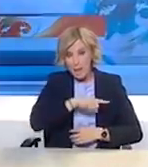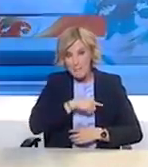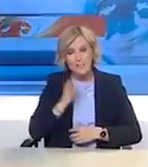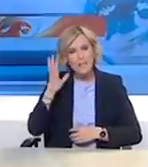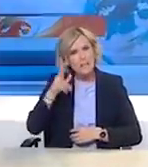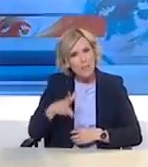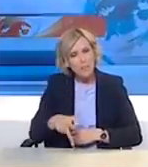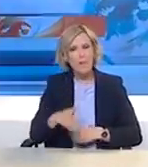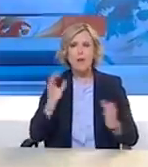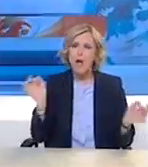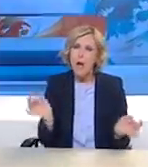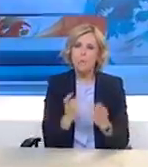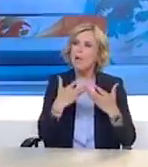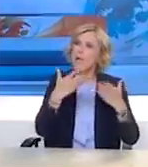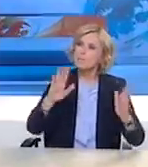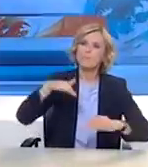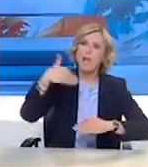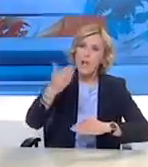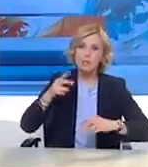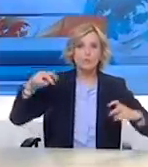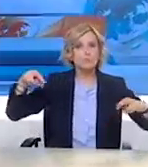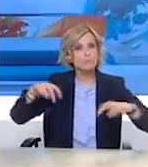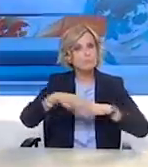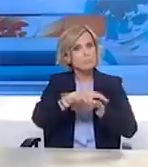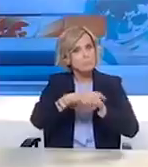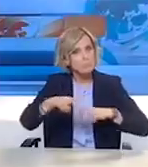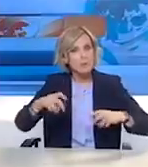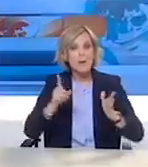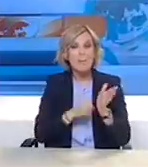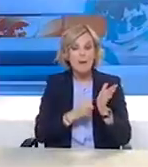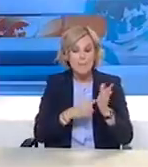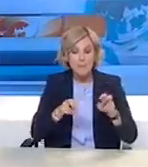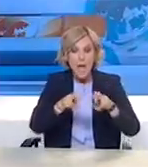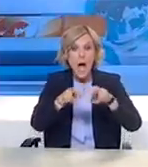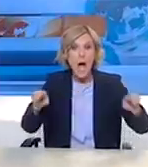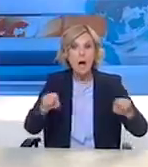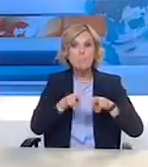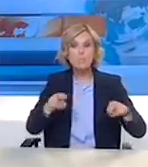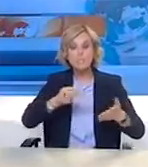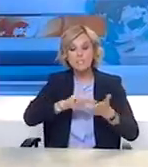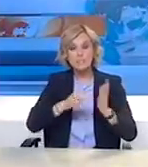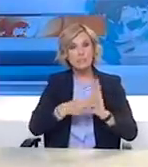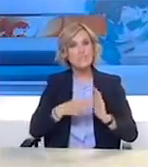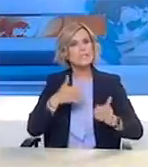μικρό περίπατο στον ανοιχτό χώρο, θα ανοίξουμε σταδιακά το δρόμο για τη σταδιακή ελάφρυνση κάποιων μέτρων.